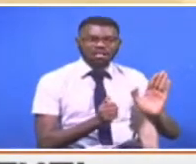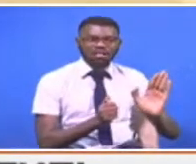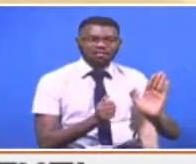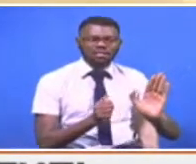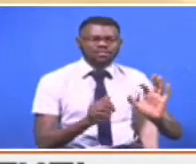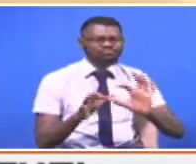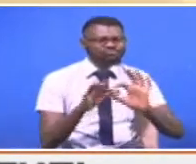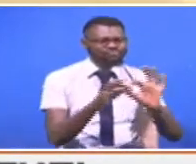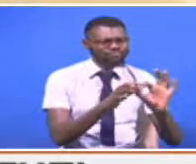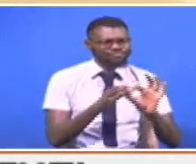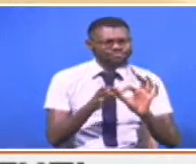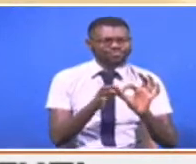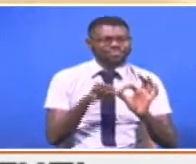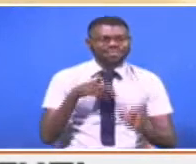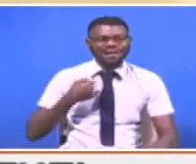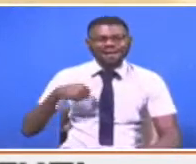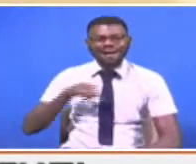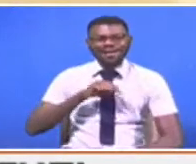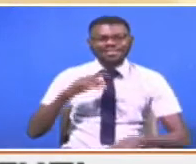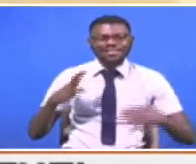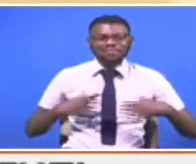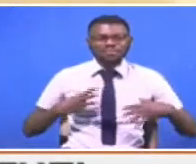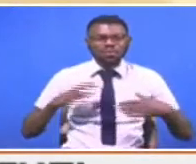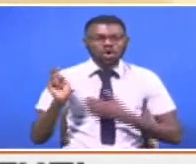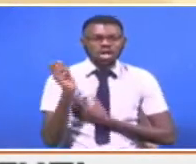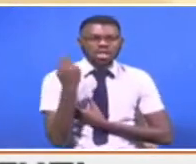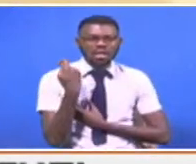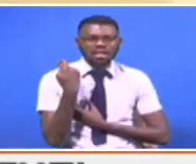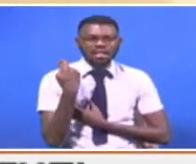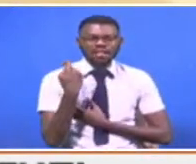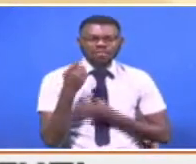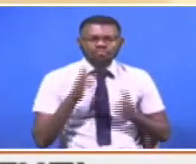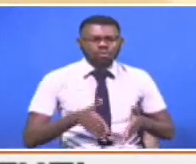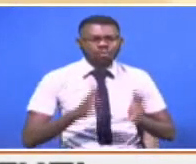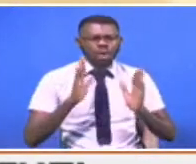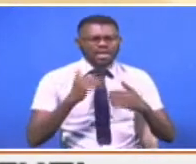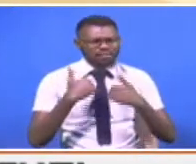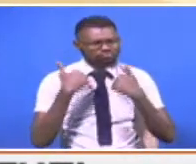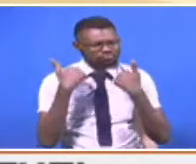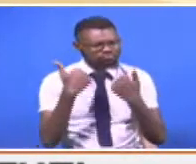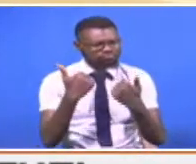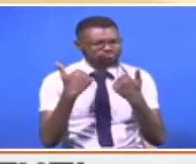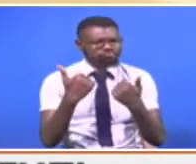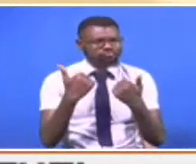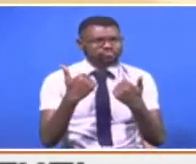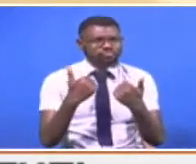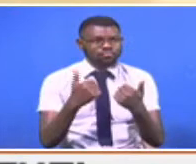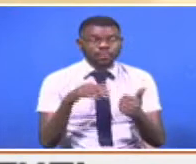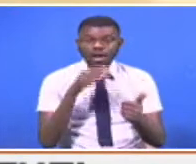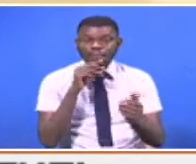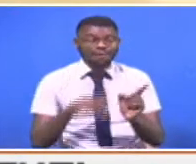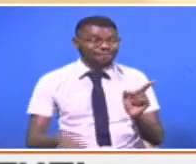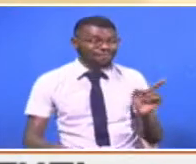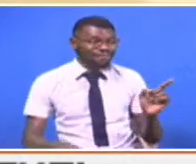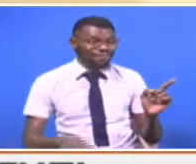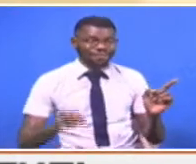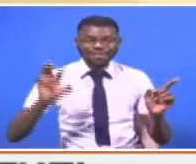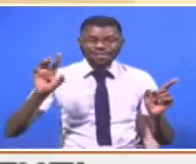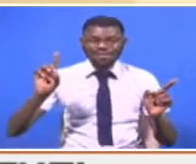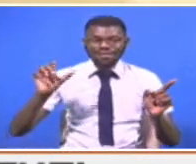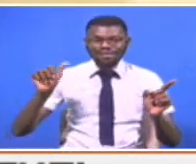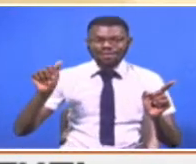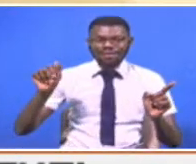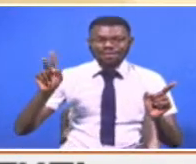sisi kama Wakenya. In a very profound way, this man David